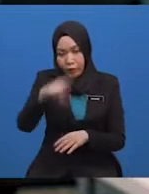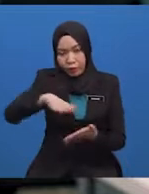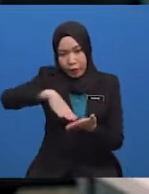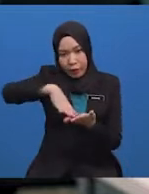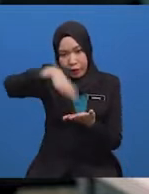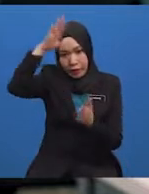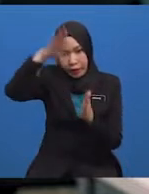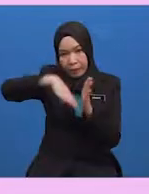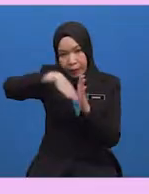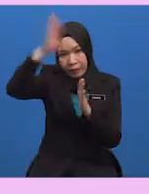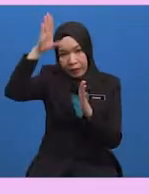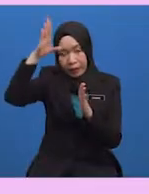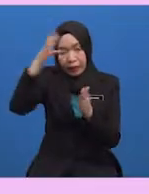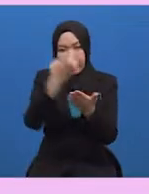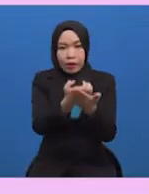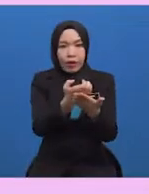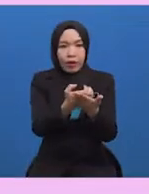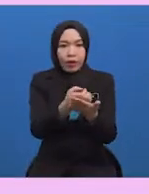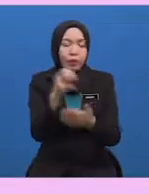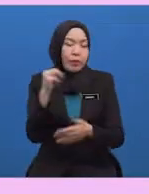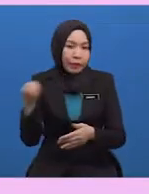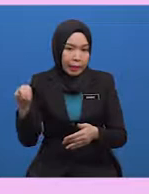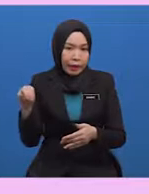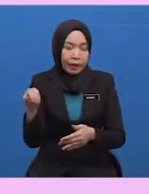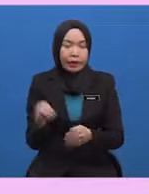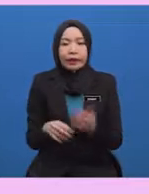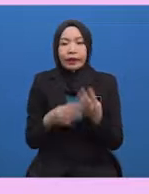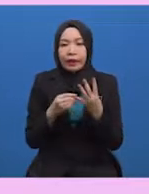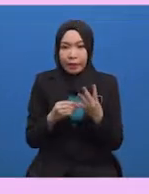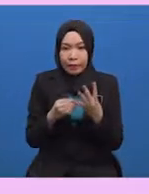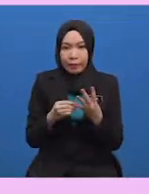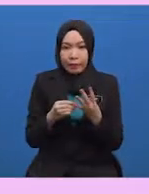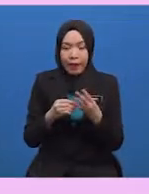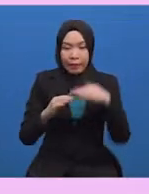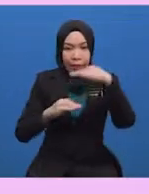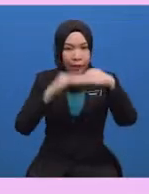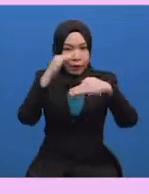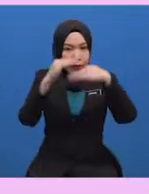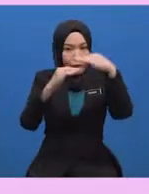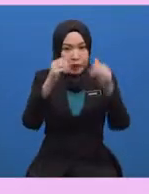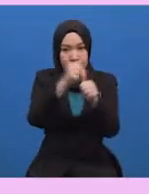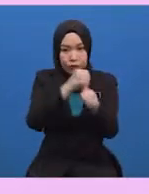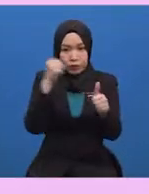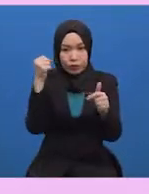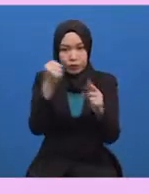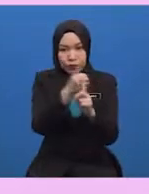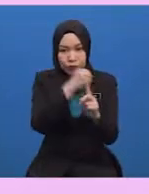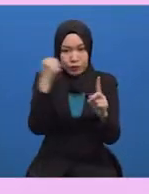ekonomi mereka. Keempat, pemodenan sosioekonomi desa.